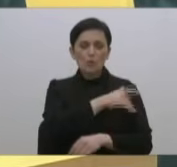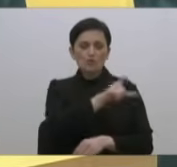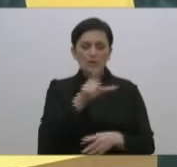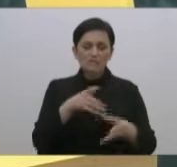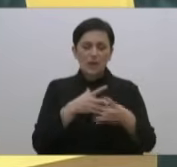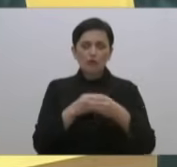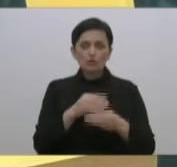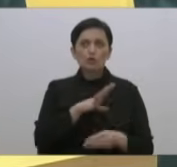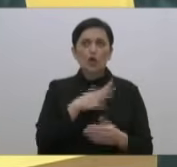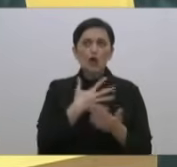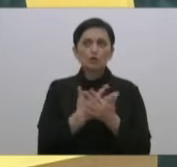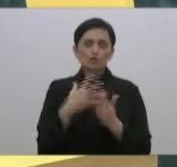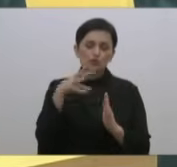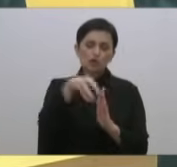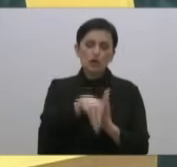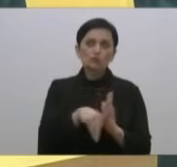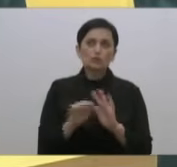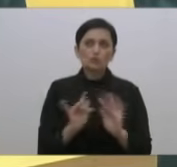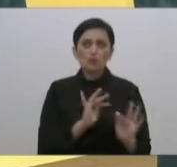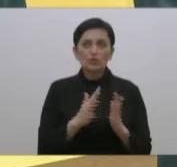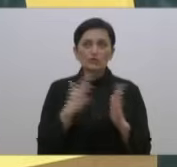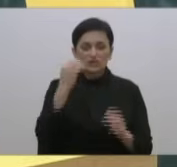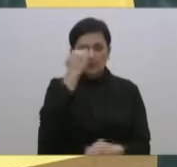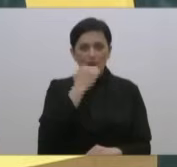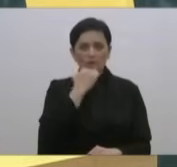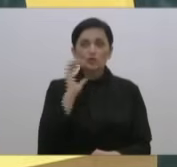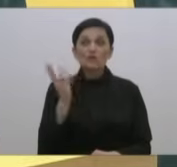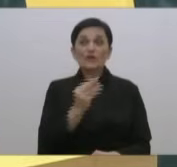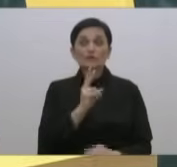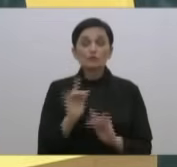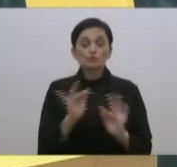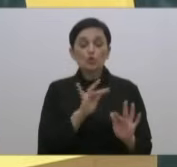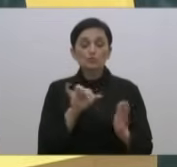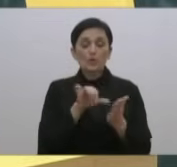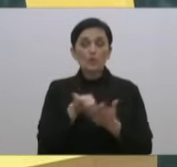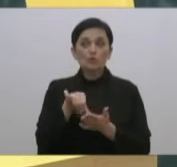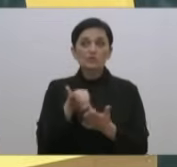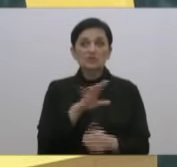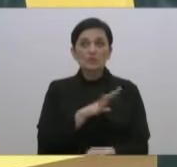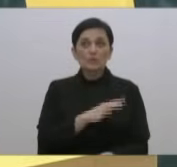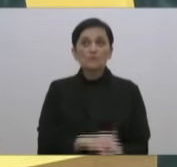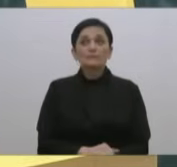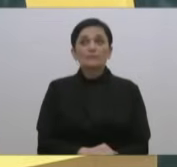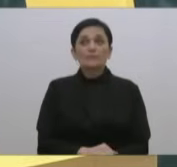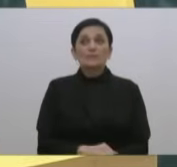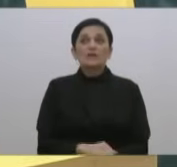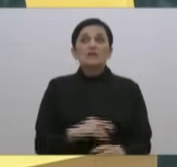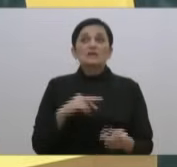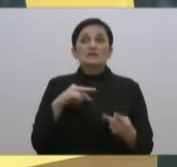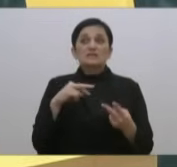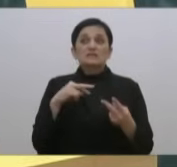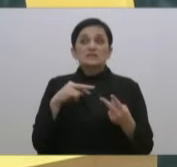ერთად, რომლებიც იყვნენ აქტიურად ჩართულნი ამ პროცესში და დიდი მადლობა ყველას, ვინც ამ პროცესში მიიღო მონაწილეობა.